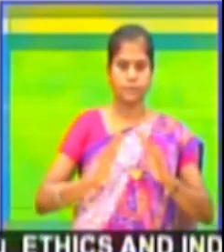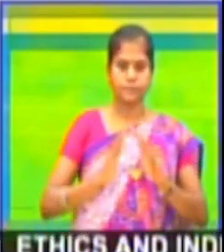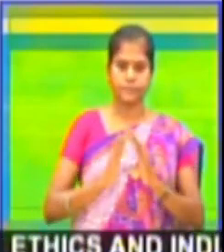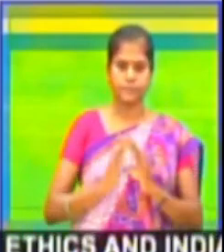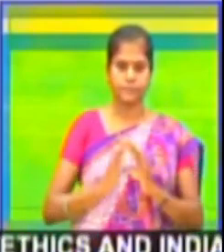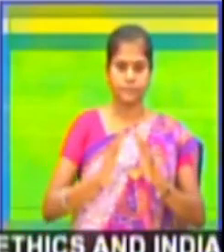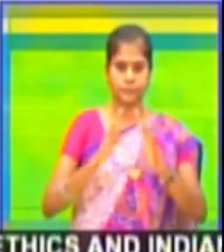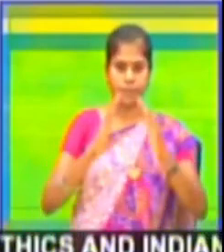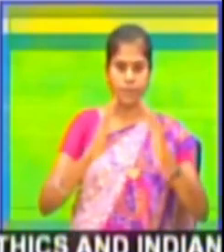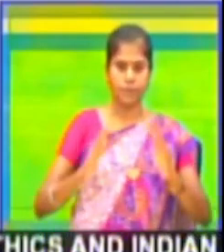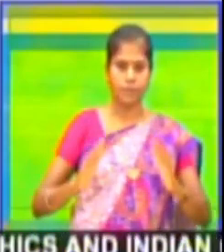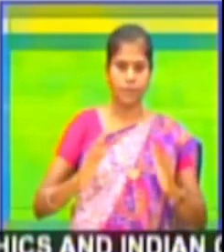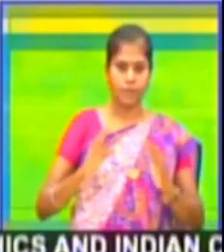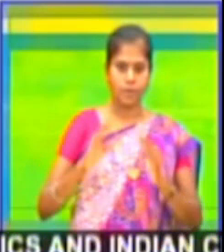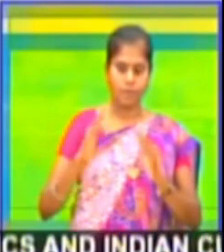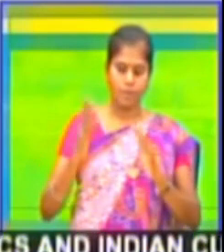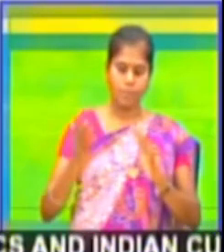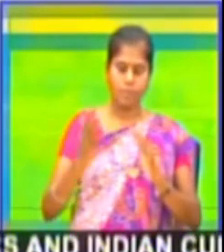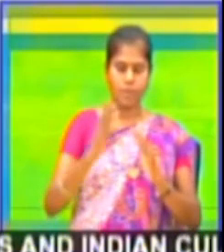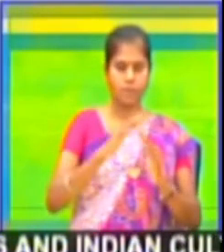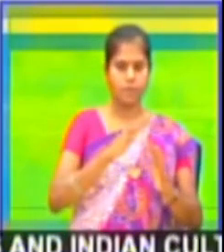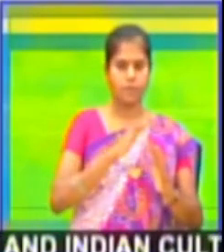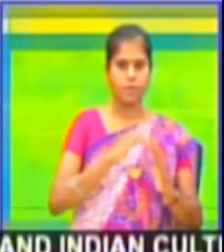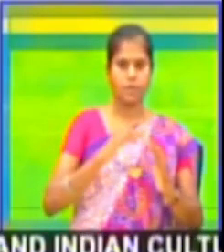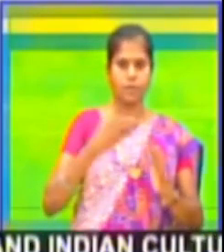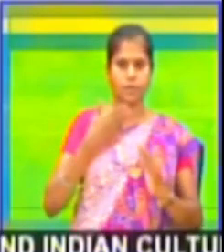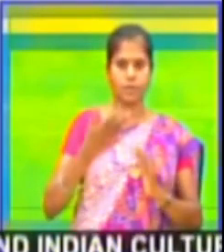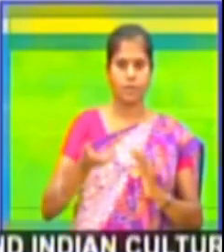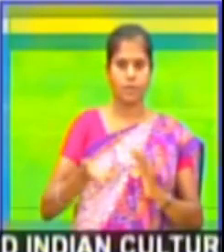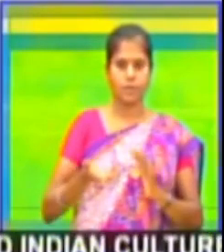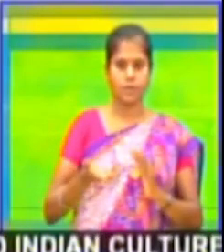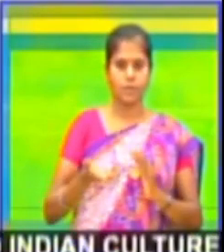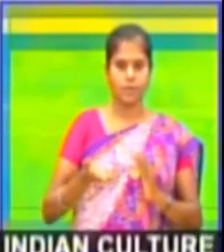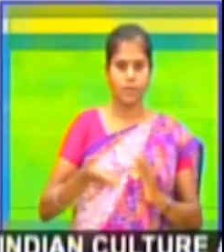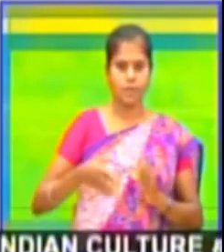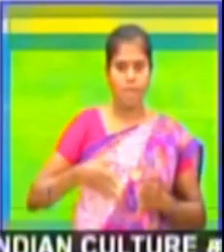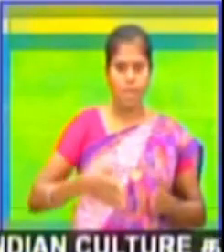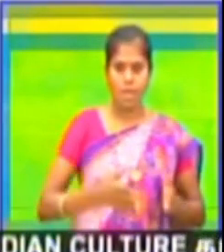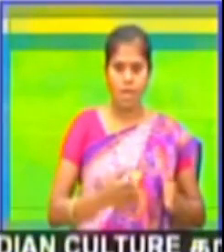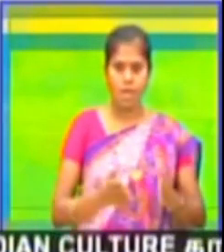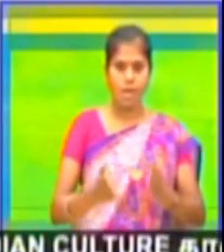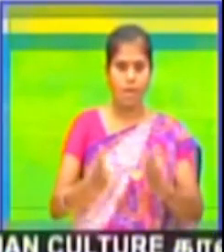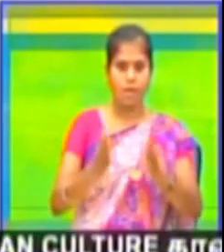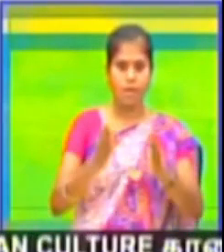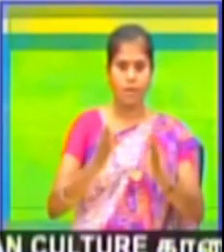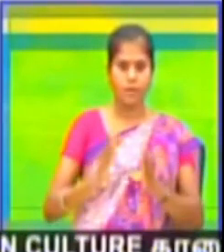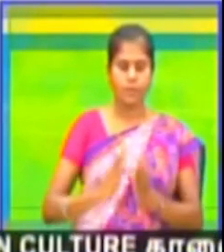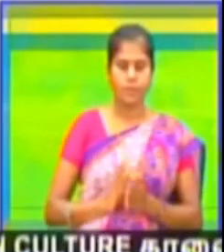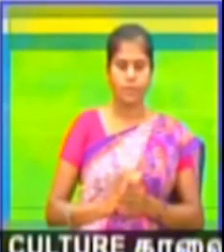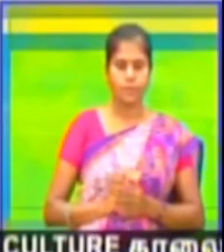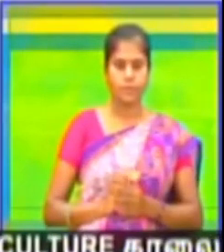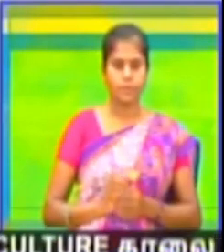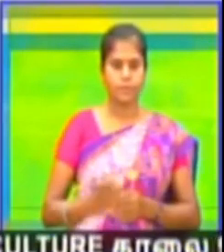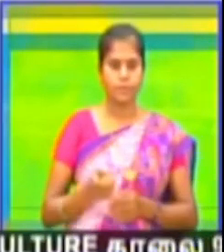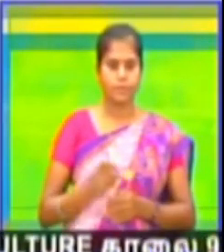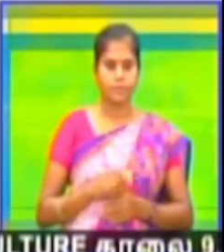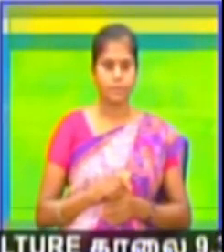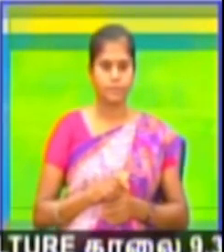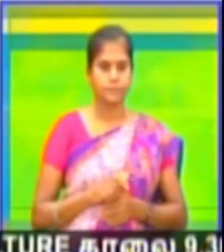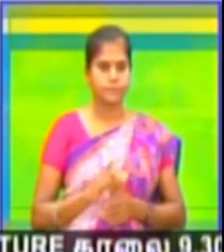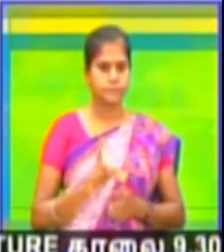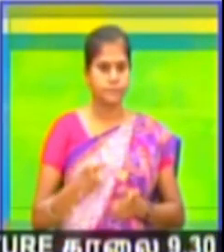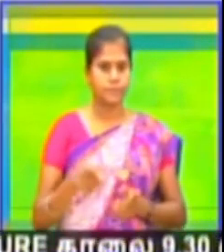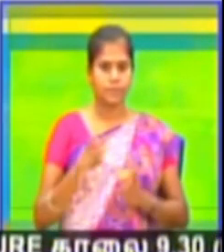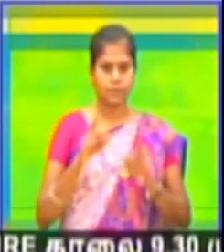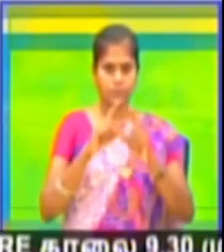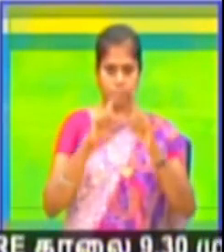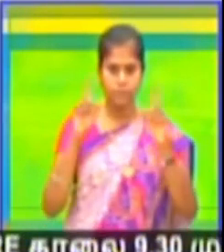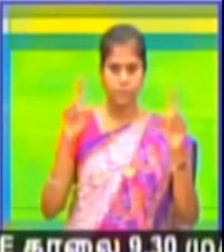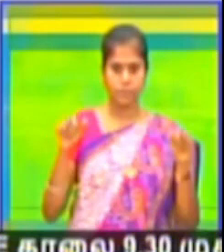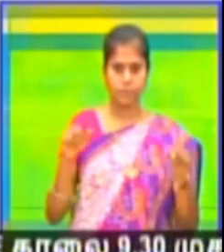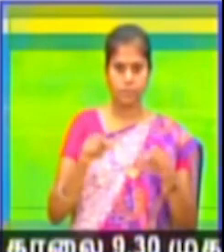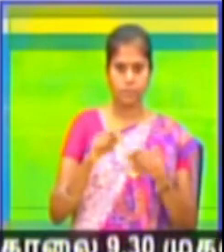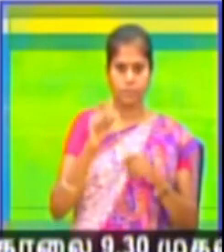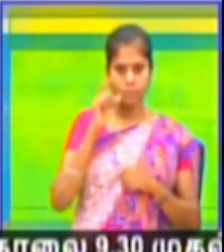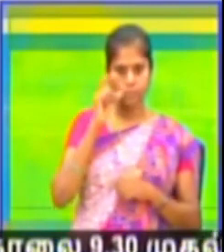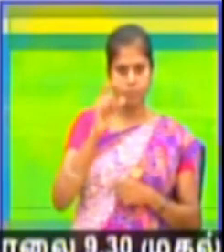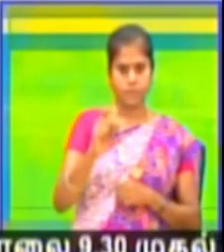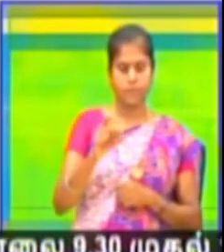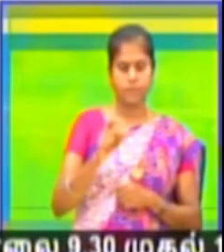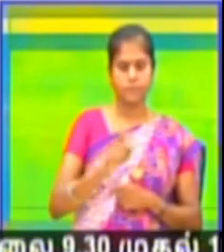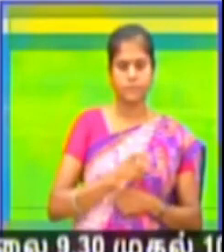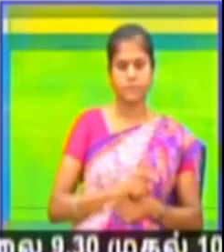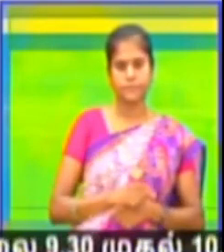இந்த கொலராடோ ஆறு கொலம்பியா பீடபூமியில் உருவாக்கியிருக்கு. அடுத்தபடியாக நம்ம பார்க்க போகிறது ஒரு படம். இதுதான் என்னது, அது